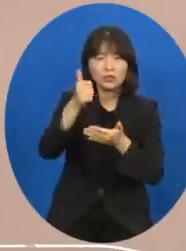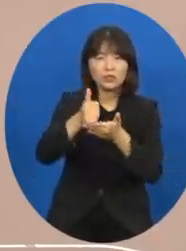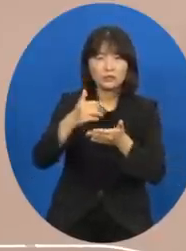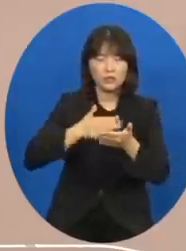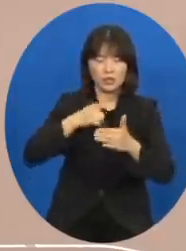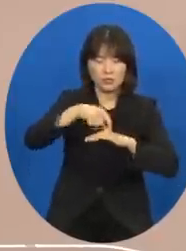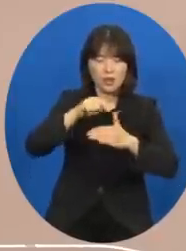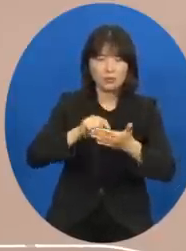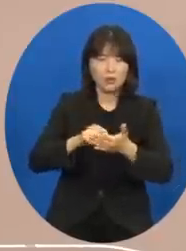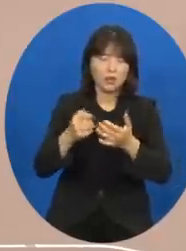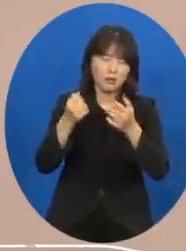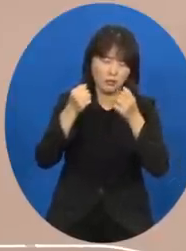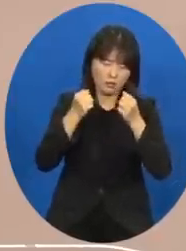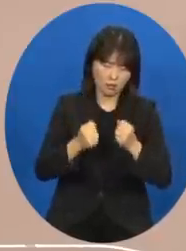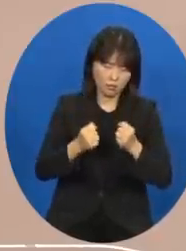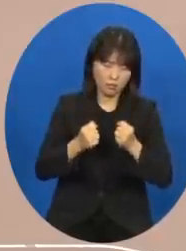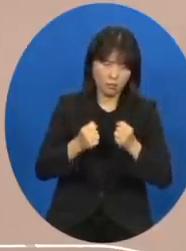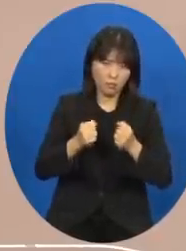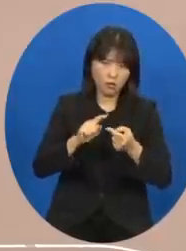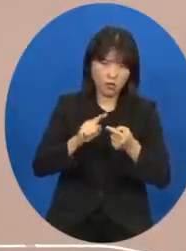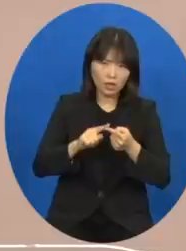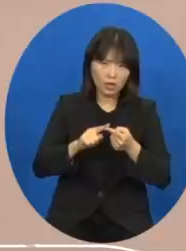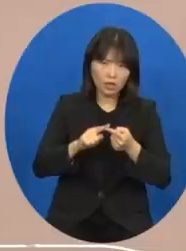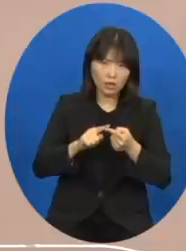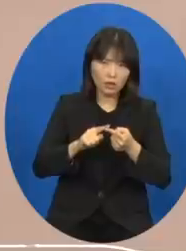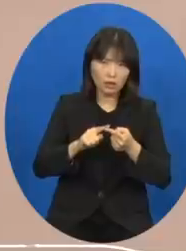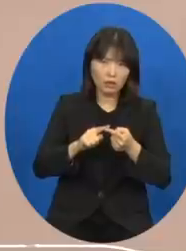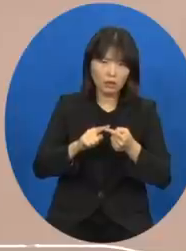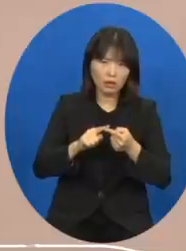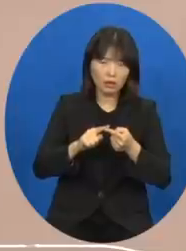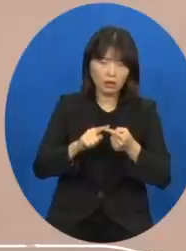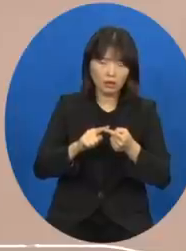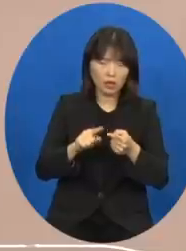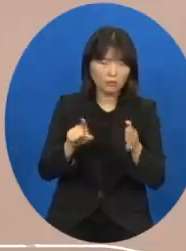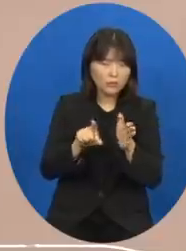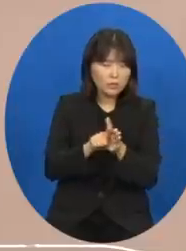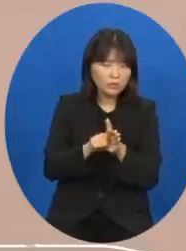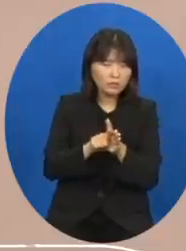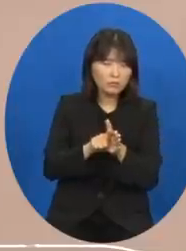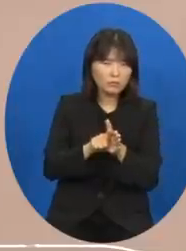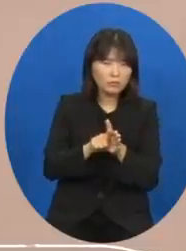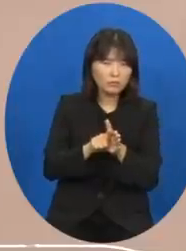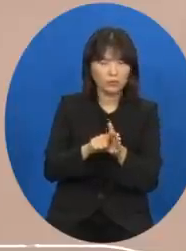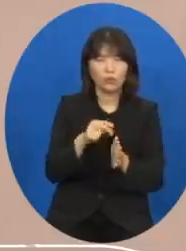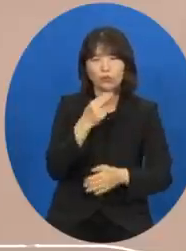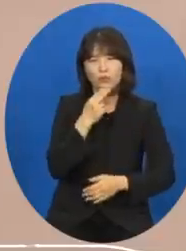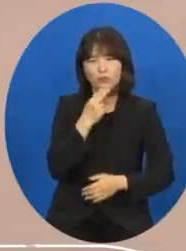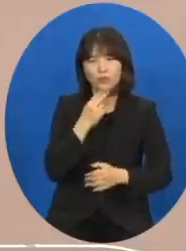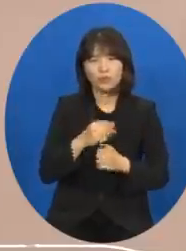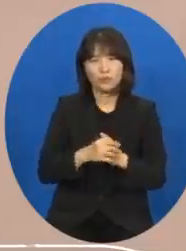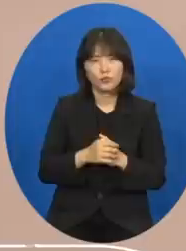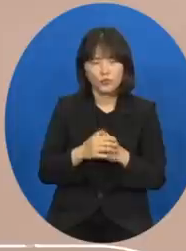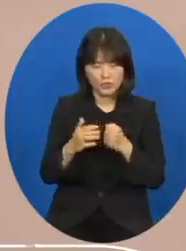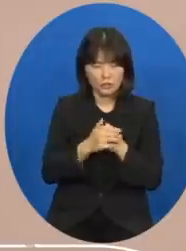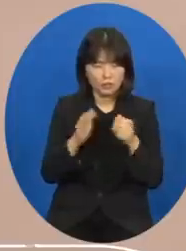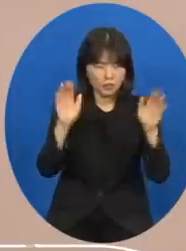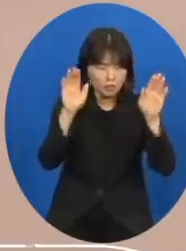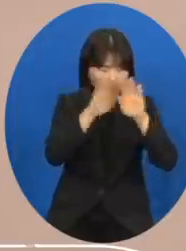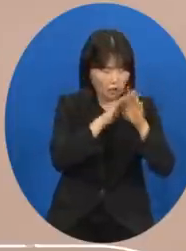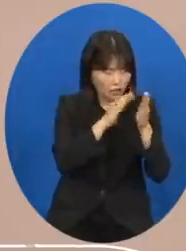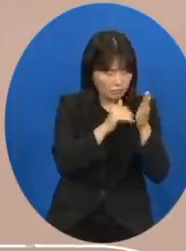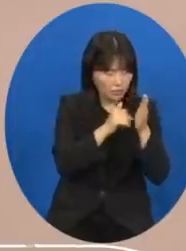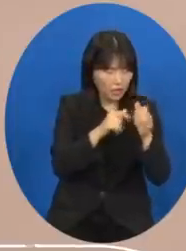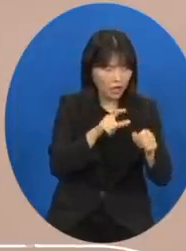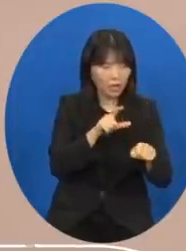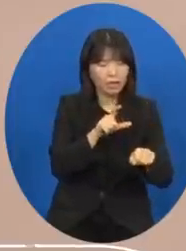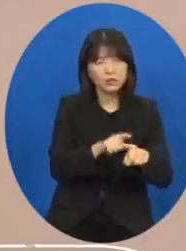마음에 계시다고 정직하게 믿음으로 반응하지 않는 겁니다. 그러니까 은밀한 시간이